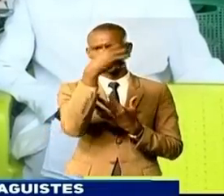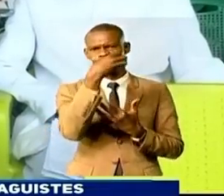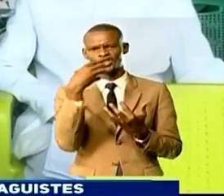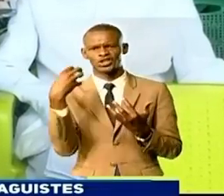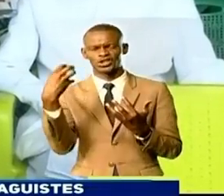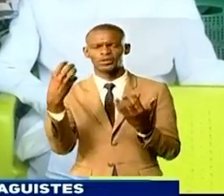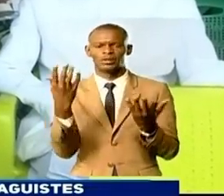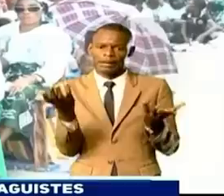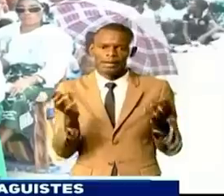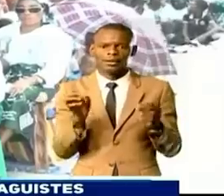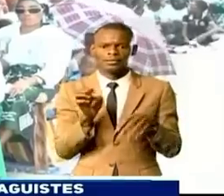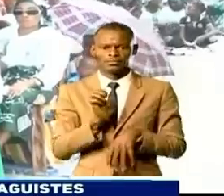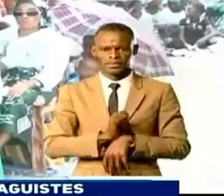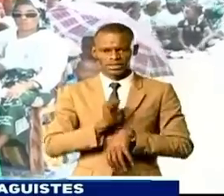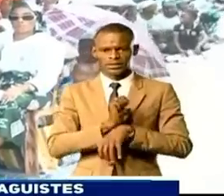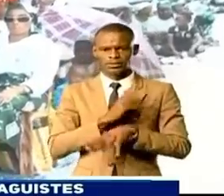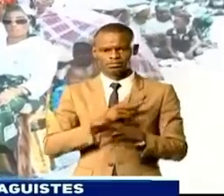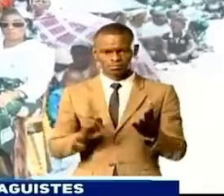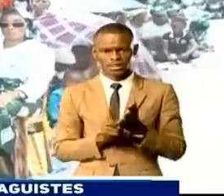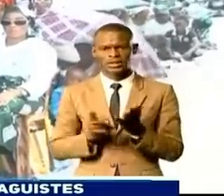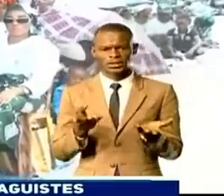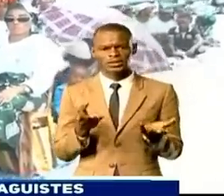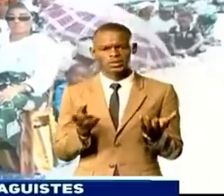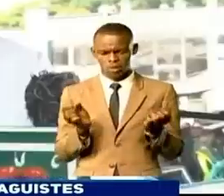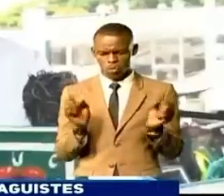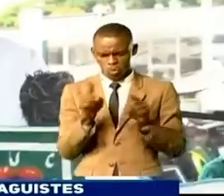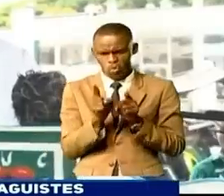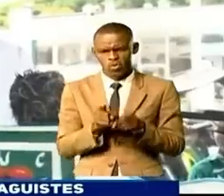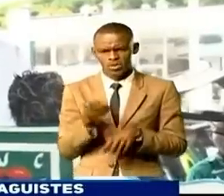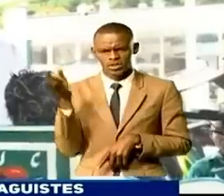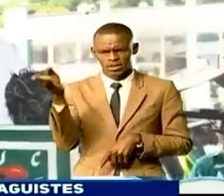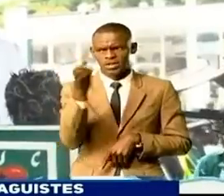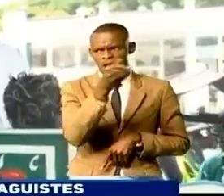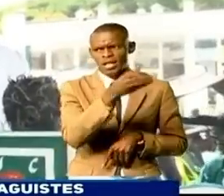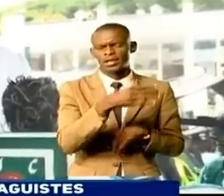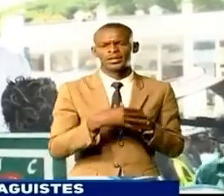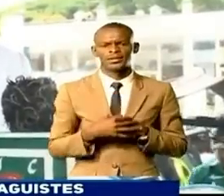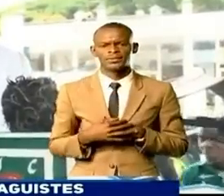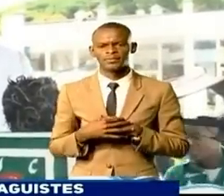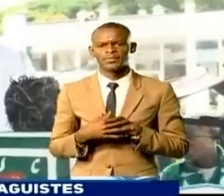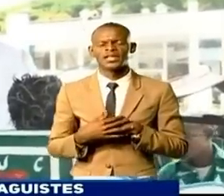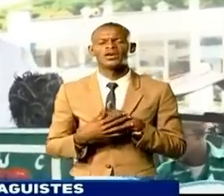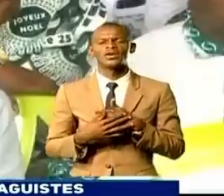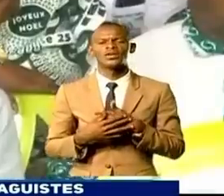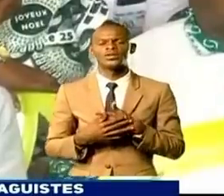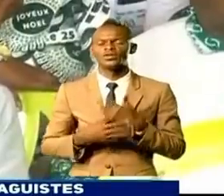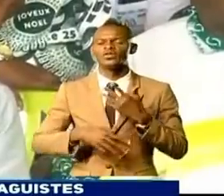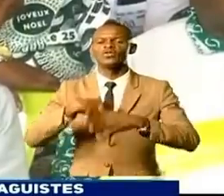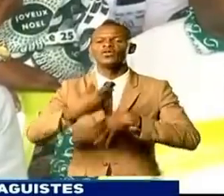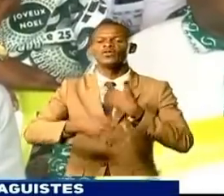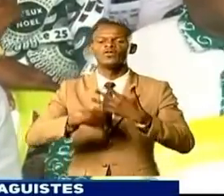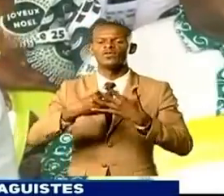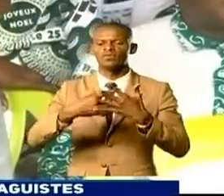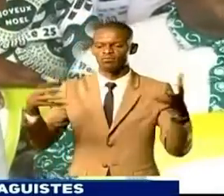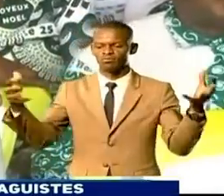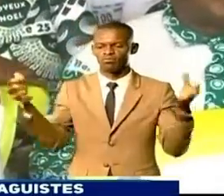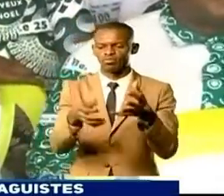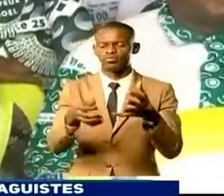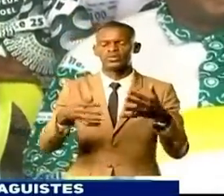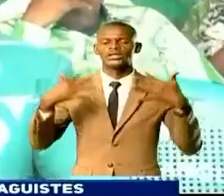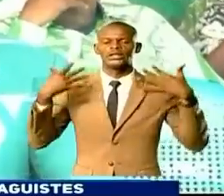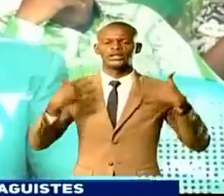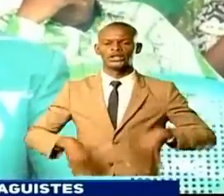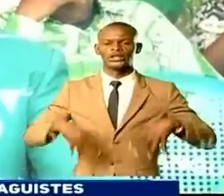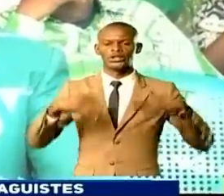Kimbanguistes de la ville-province Kinshasa, regroupée au centre d'accueil à Kasavubu, ont communié ensemble, comme une seule personne autour